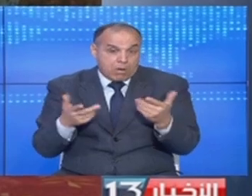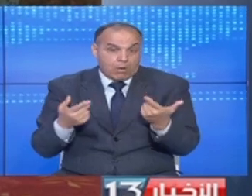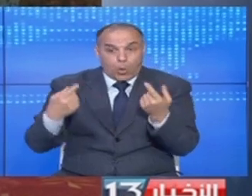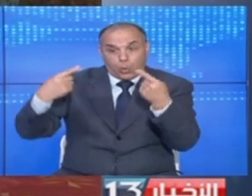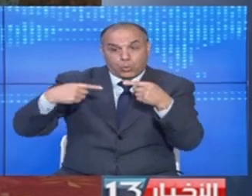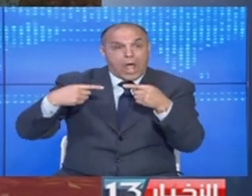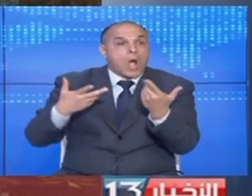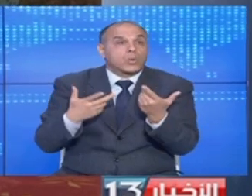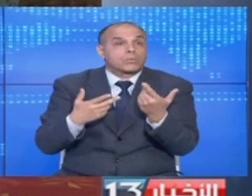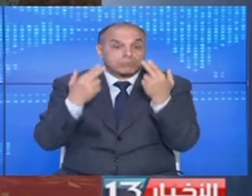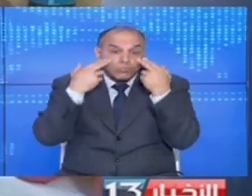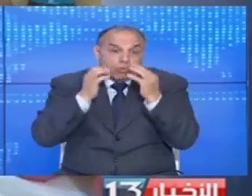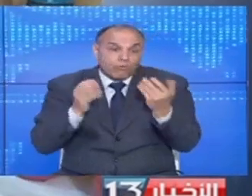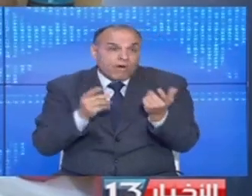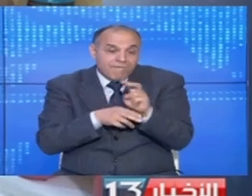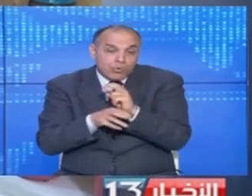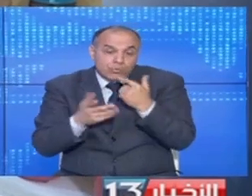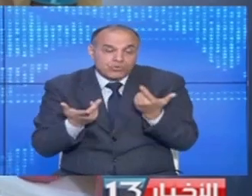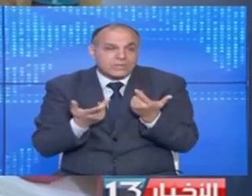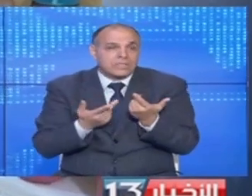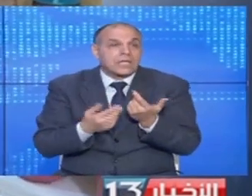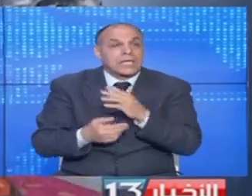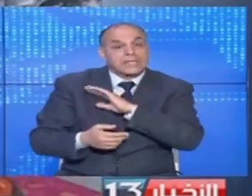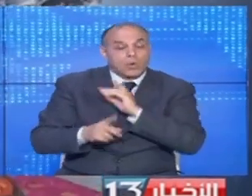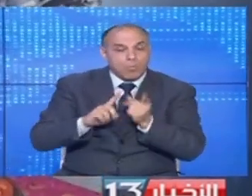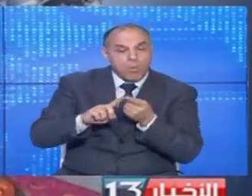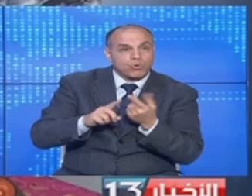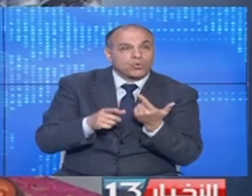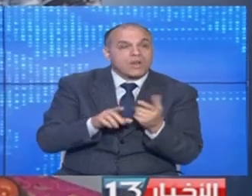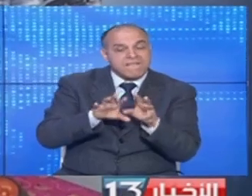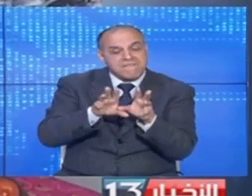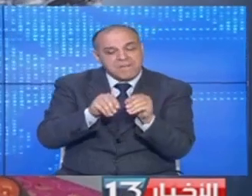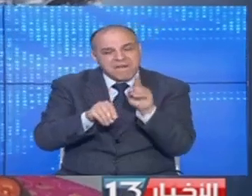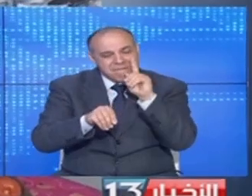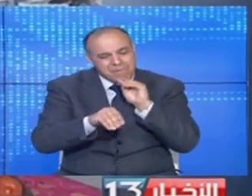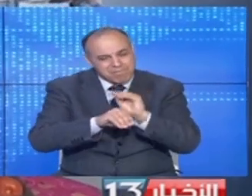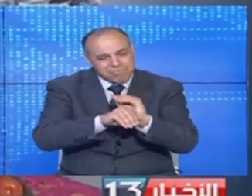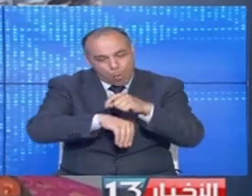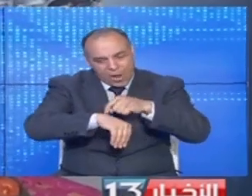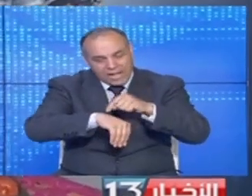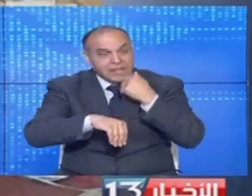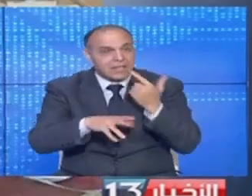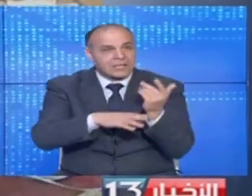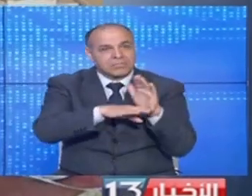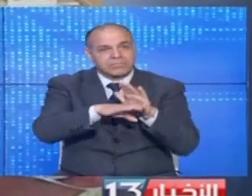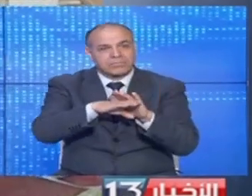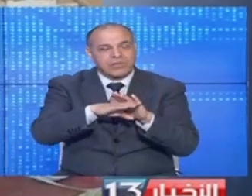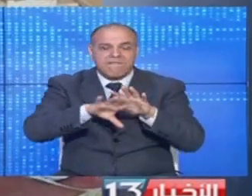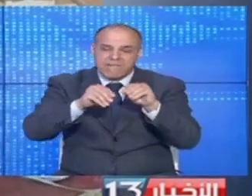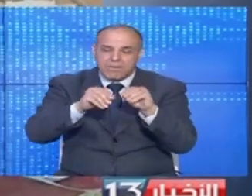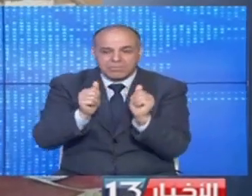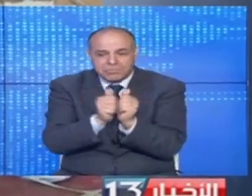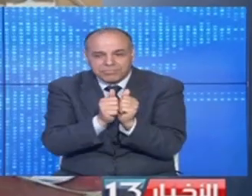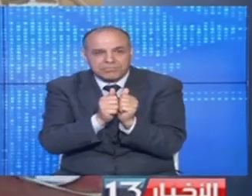ضد العدو اللي هو مطروح دور مهم لعبه ايضا ربات البيوت في هذه الفتره بين تامين مستلزمات العائله